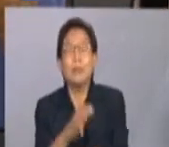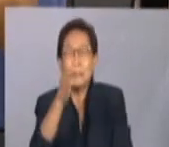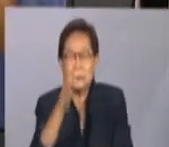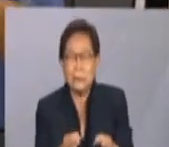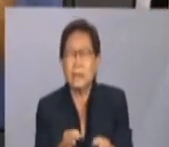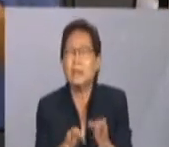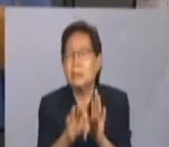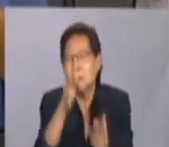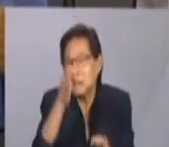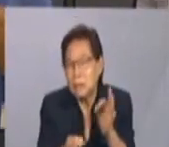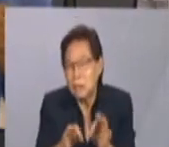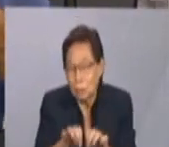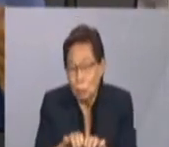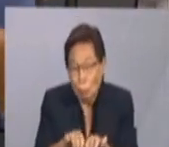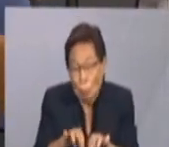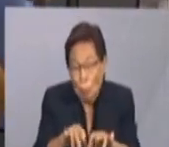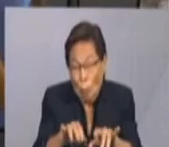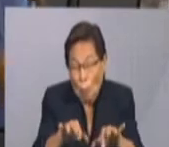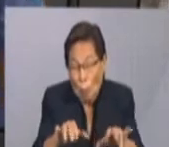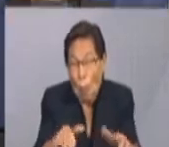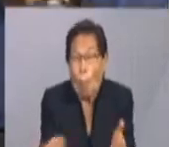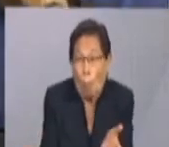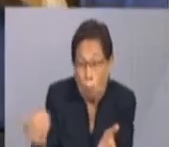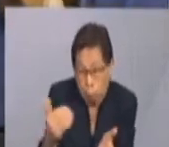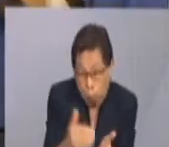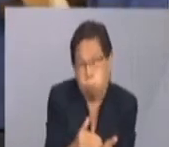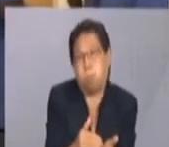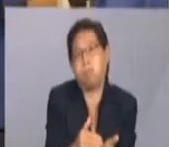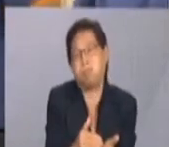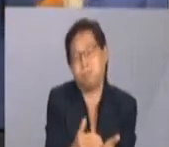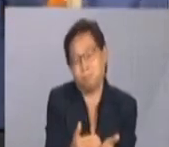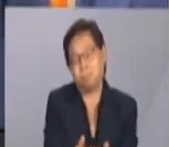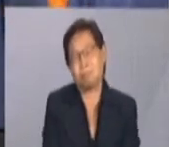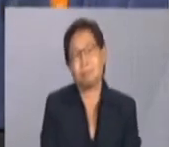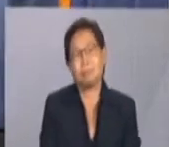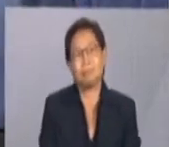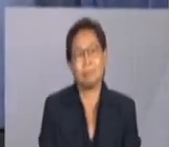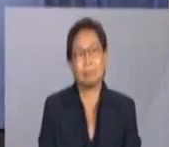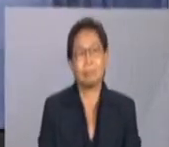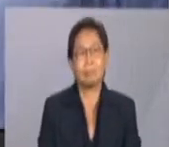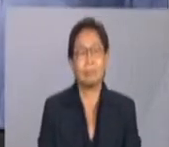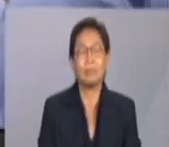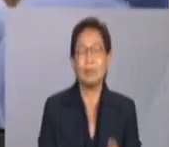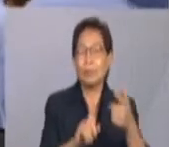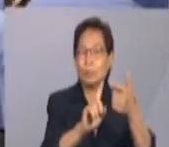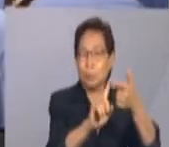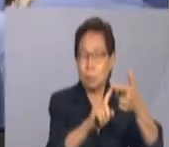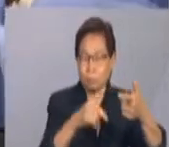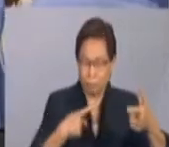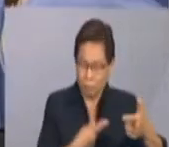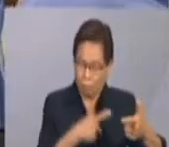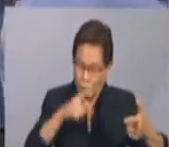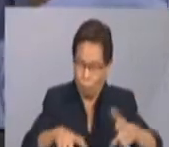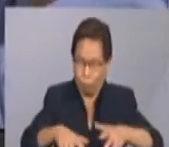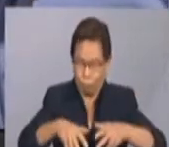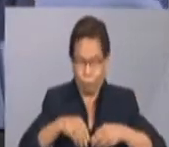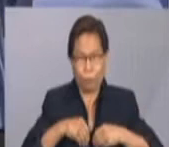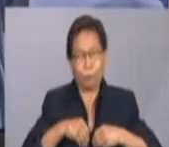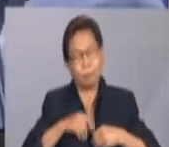kadar jangkitan ini meningkat semula Hai kedua kita penuh terima hakikat